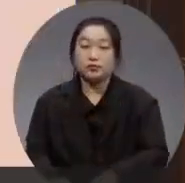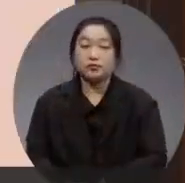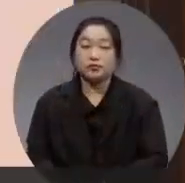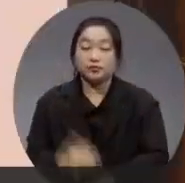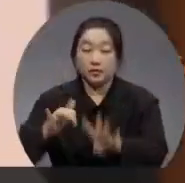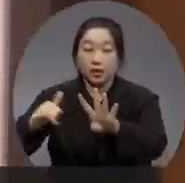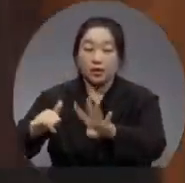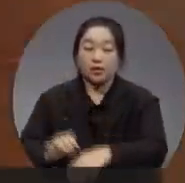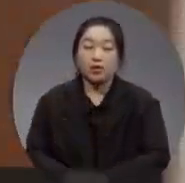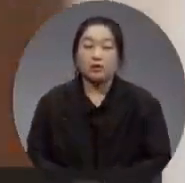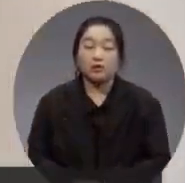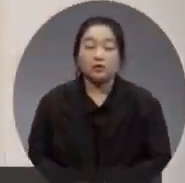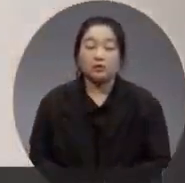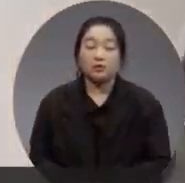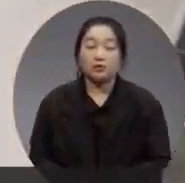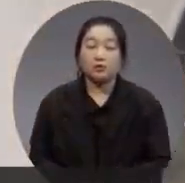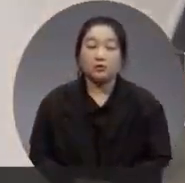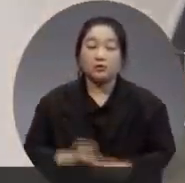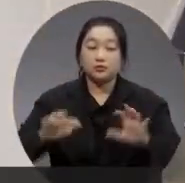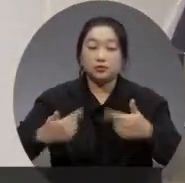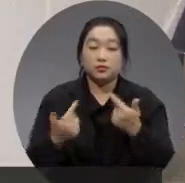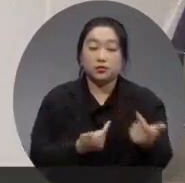조정실에서 36명을